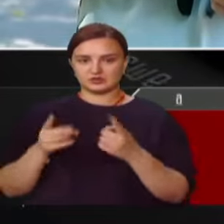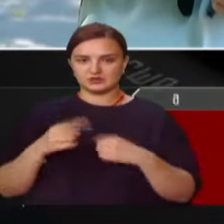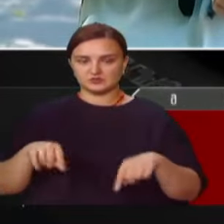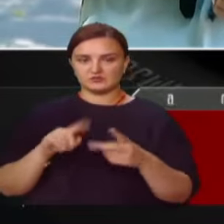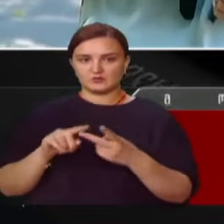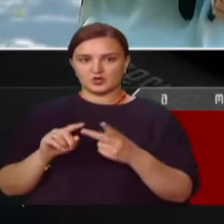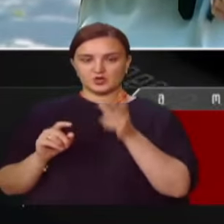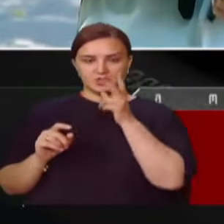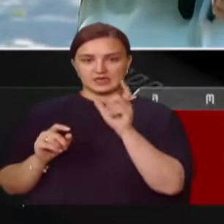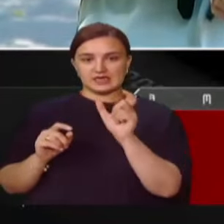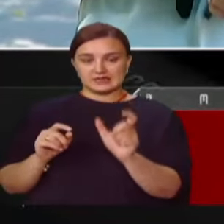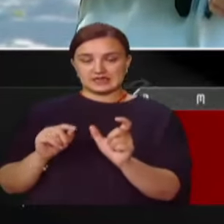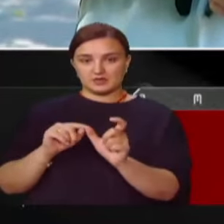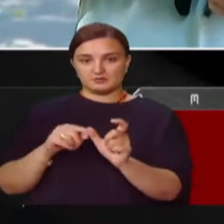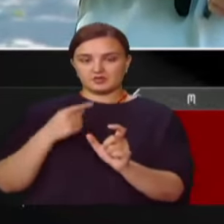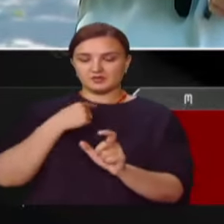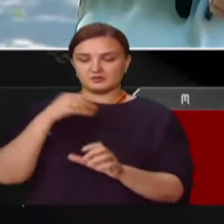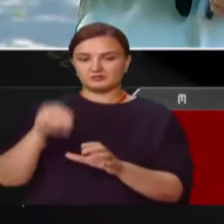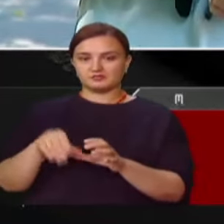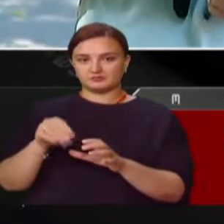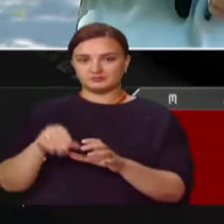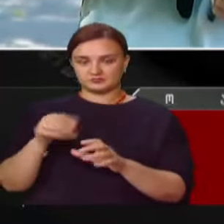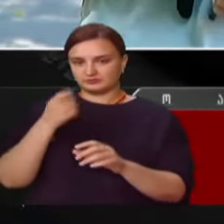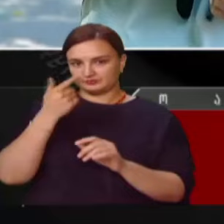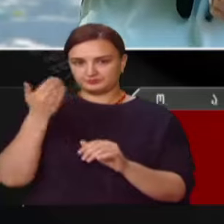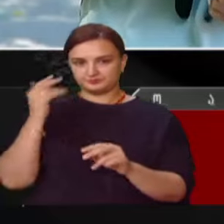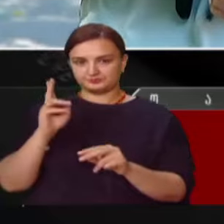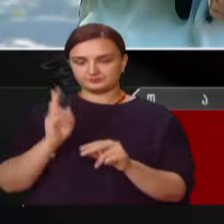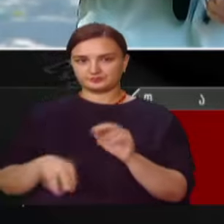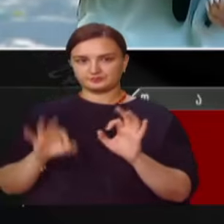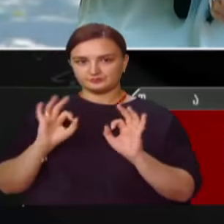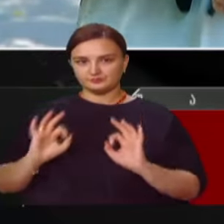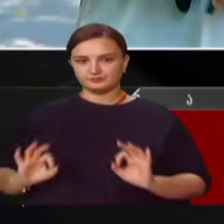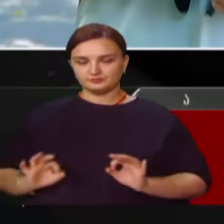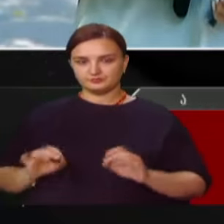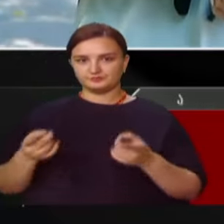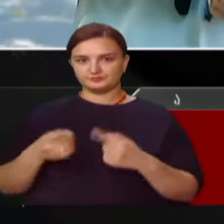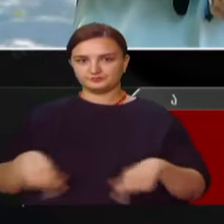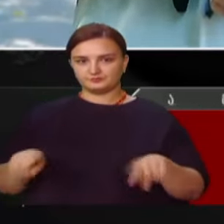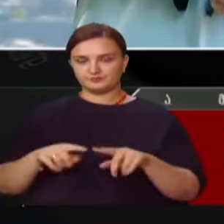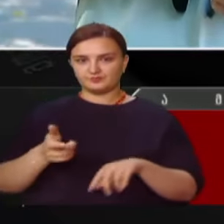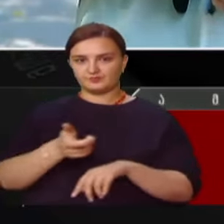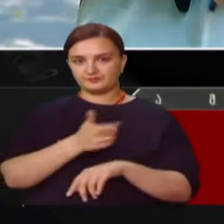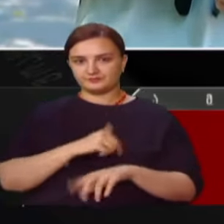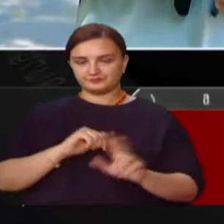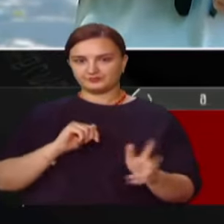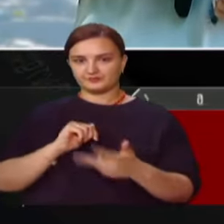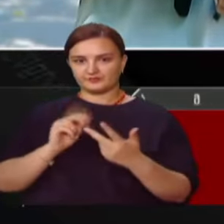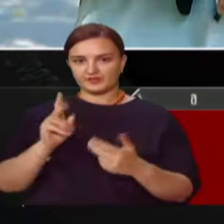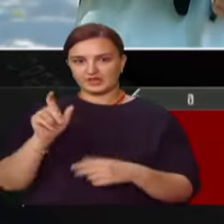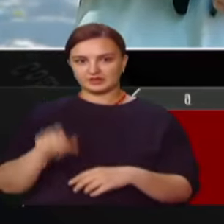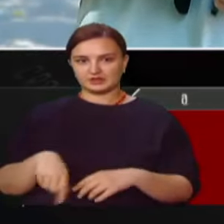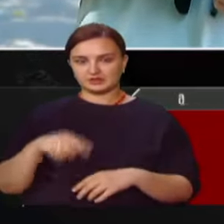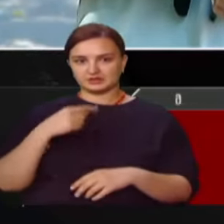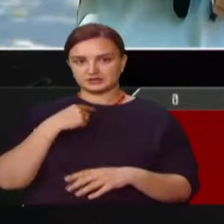მეორე ეტაპის ფარული კენჭისმა სულ ცოტა ხნის წინ დასრულდა. საპროკურორო საბჭოს წევრებმა სამივე